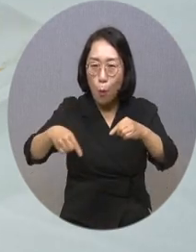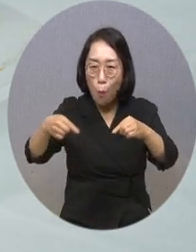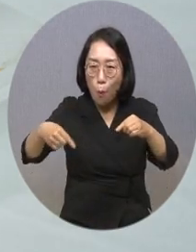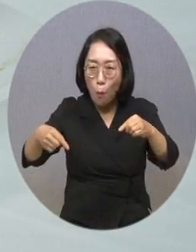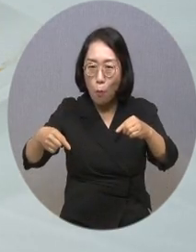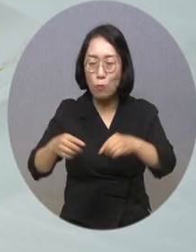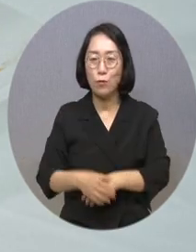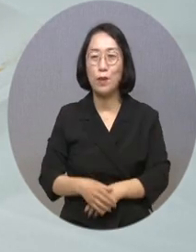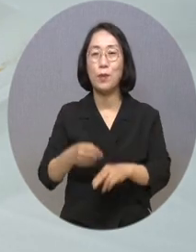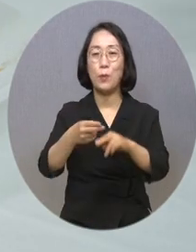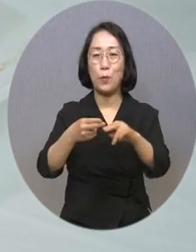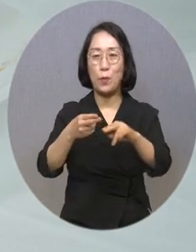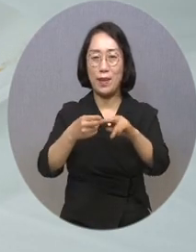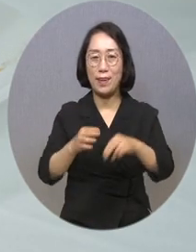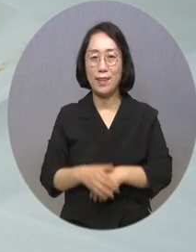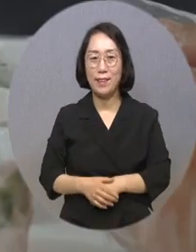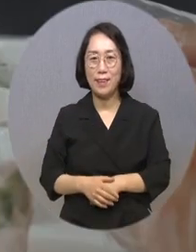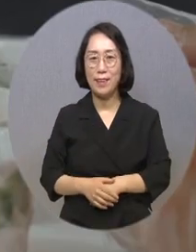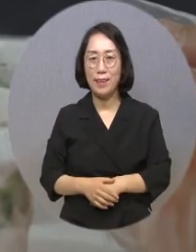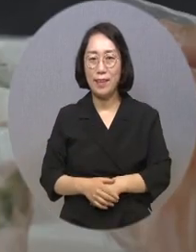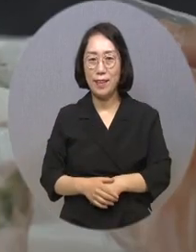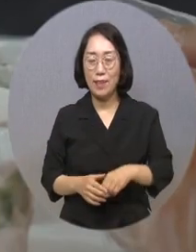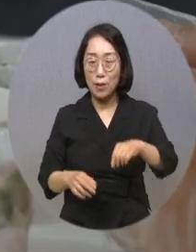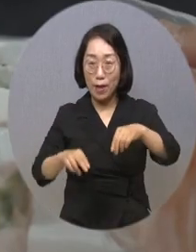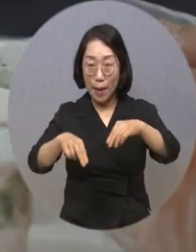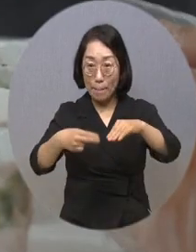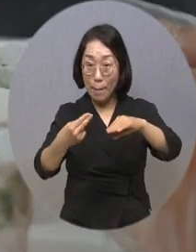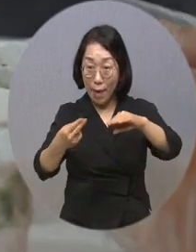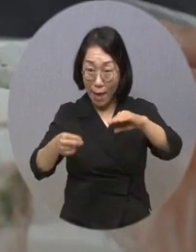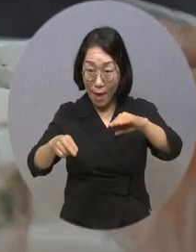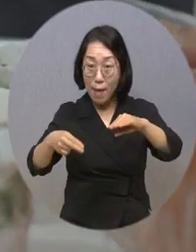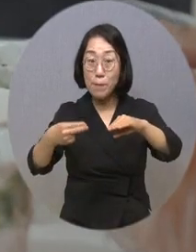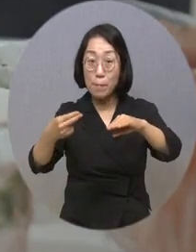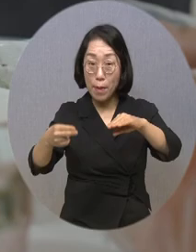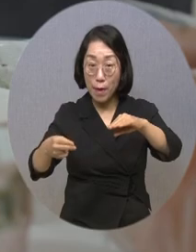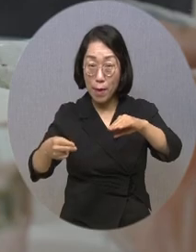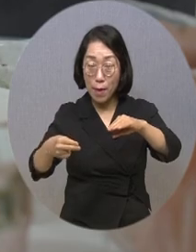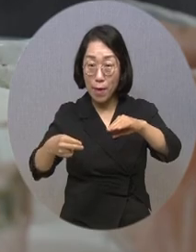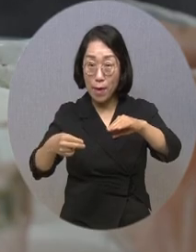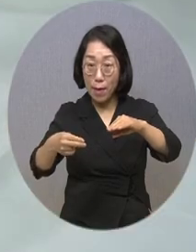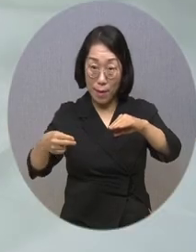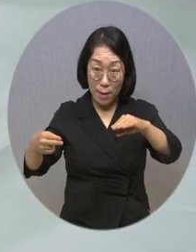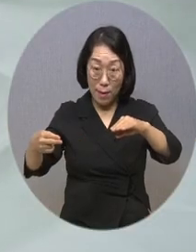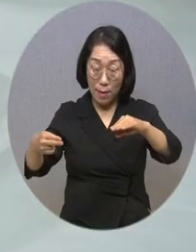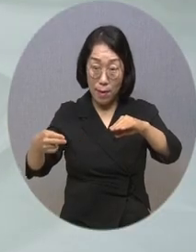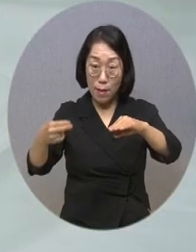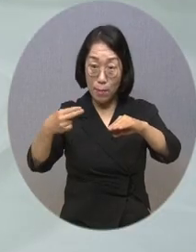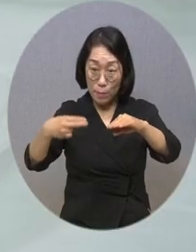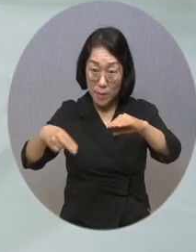두 다리를 잡고 이렇게 살짝 빼요. 살짝 빼요. 이제 풀려.